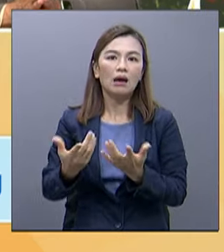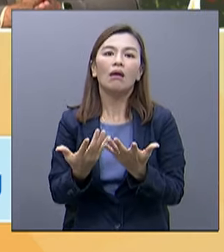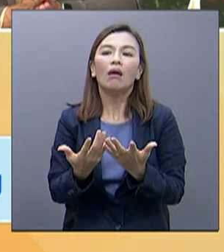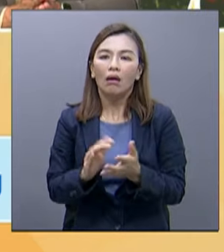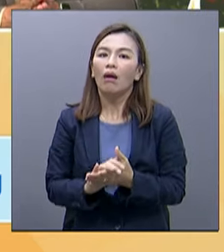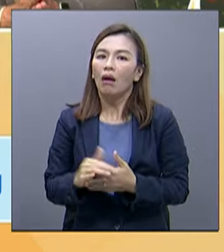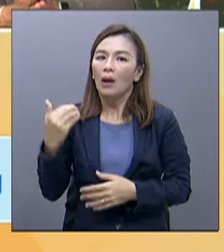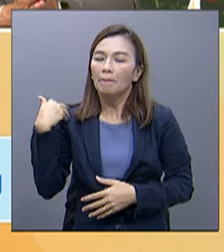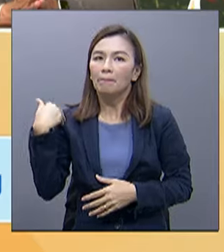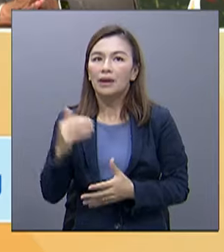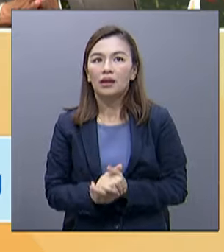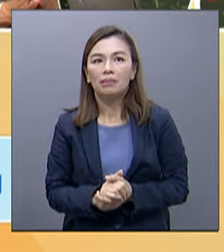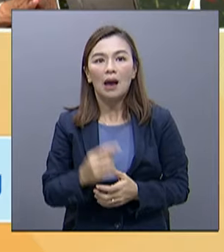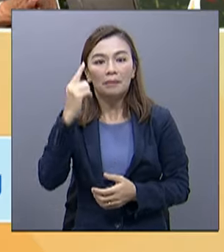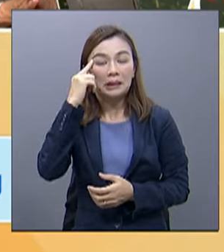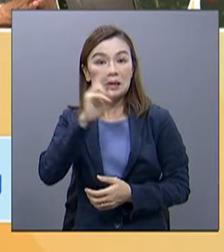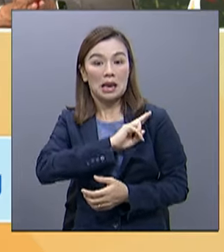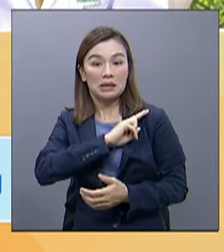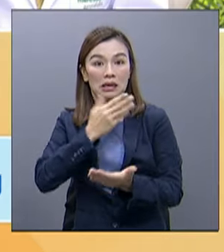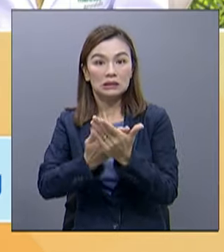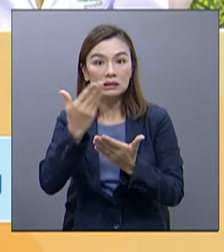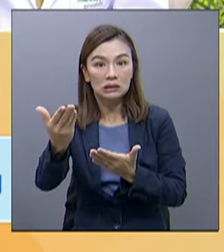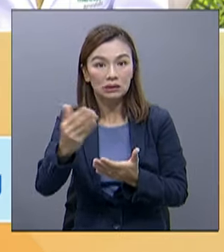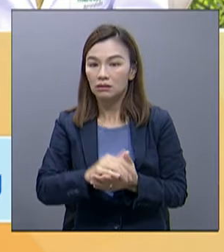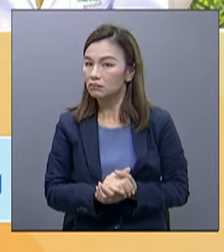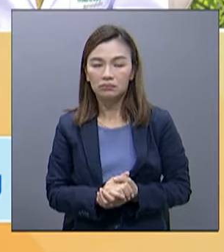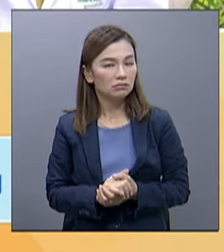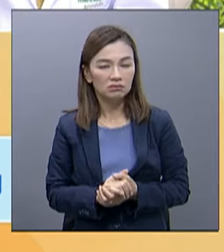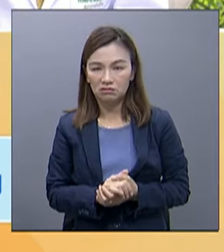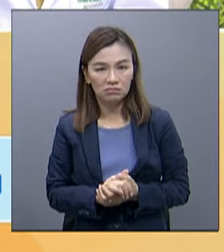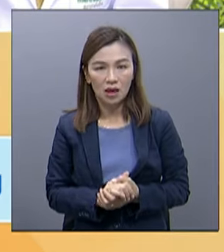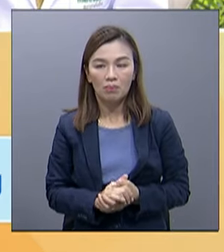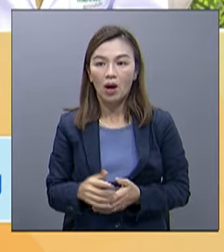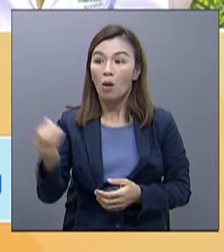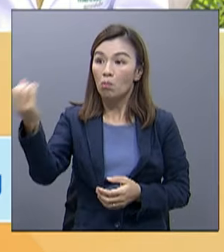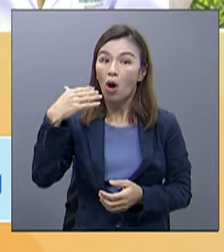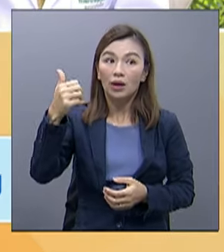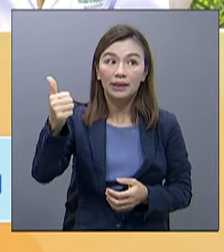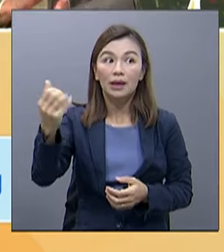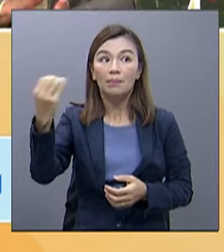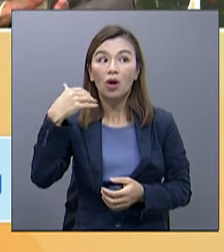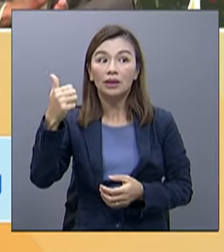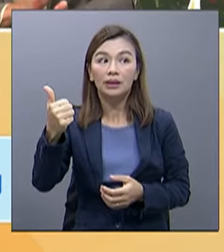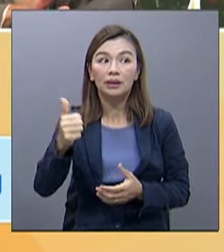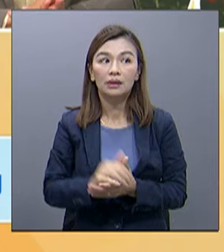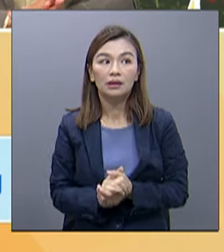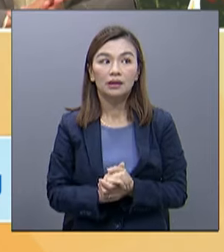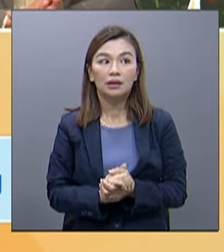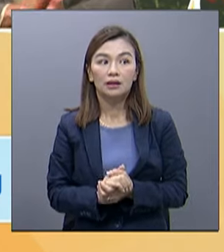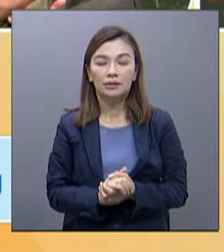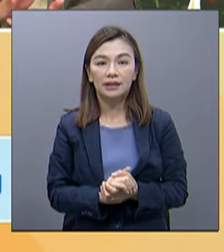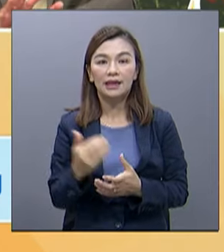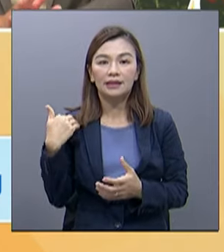ไปสุ่ม 4สุ่ม 5เดินซื้อหรือไปฟังว่าเขาบอกว่าดีไอ้ที่เขาบอกว่าเว่าดีเเนี่ยใครก็ไม่รู้เราไม่ควรจะไปยุ่งกับมัน